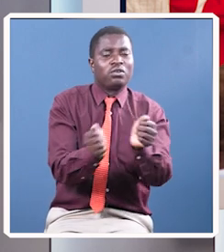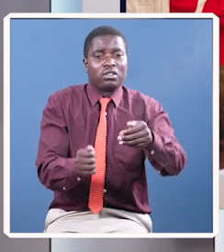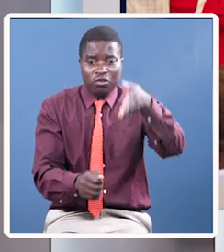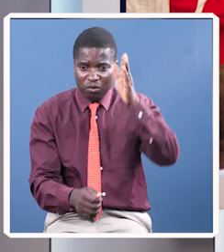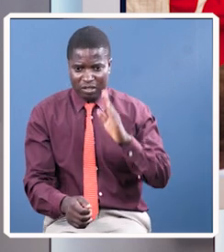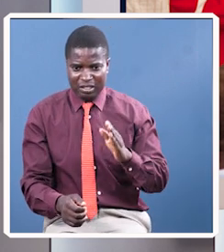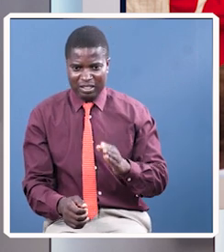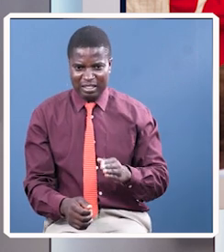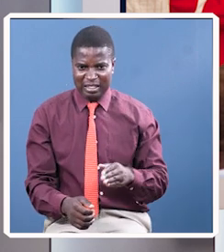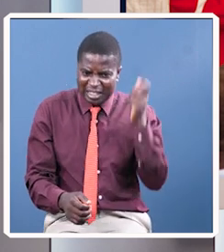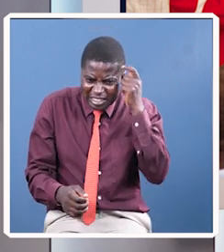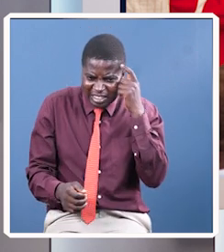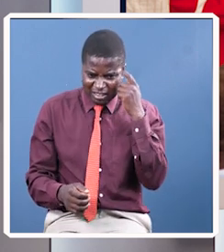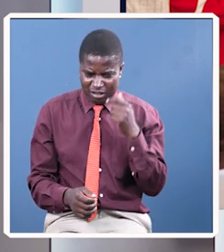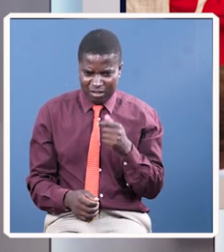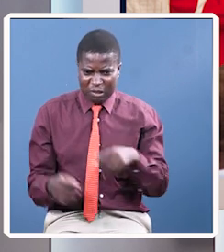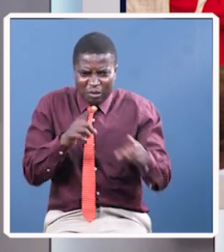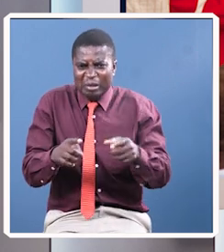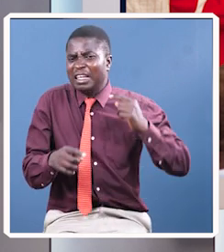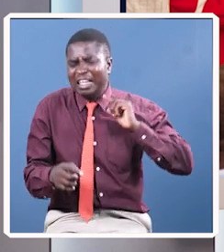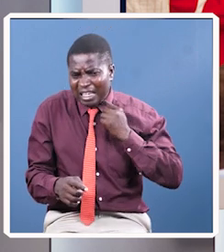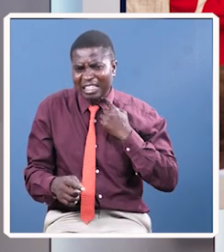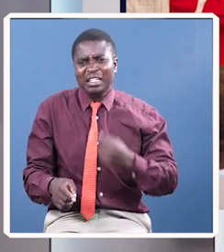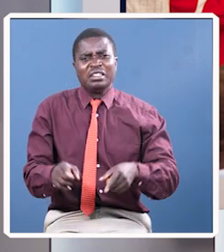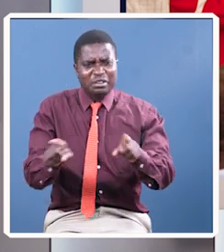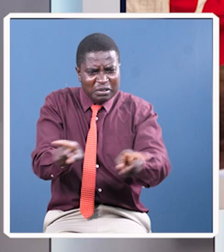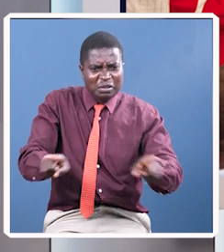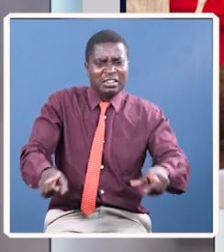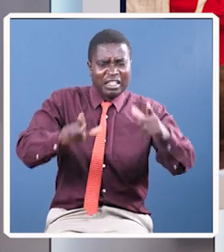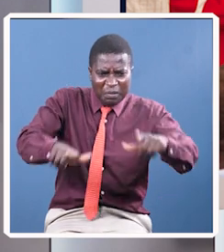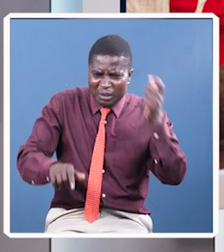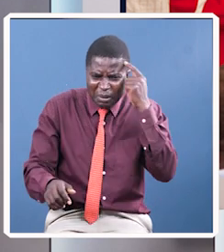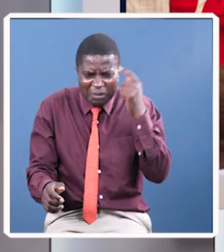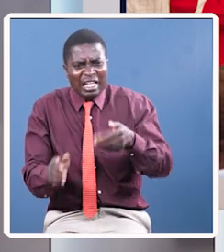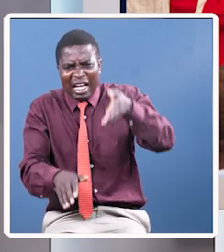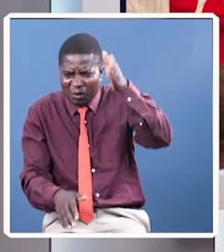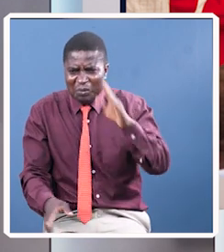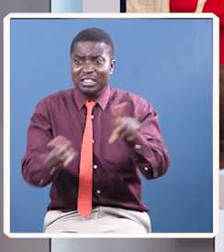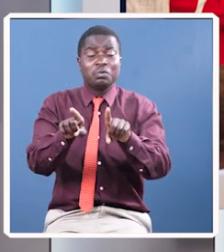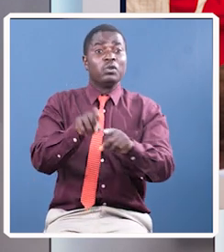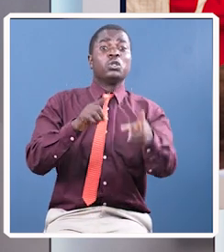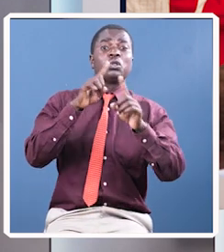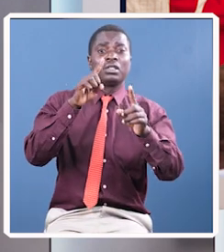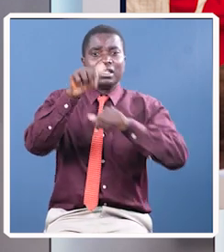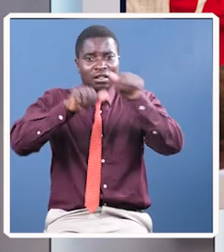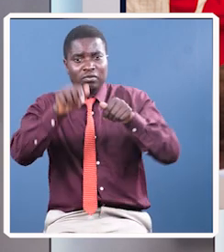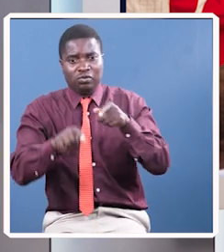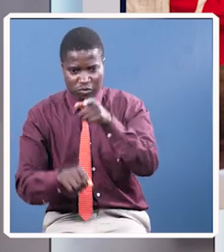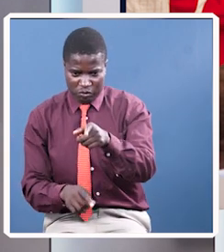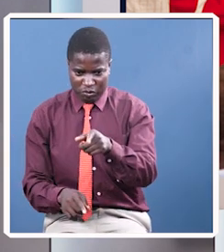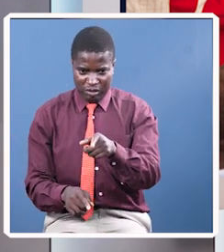ushimai. Imagine kuti aparirwa nendimi, saka ndimwari ari kutaura. Mprofita wenema anoshandisa